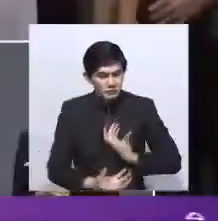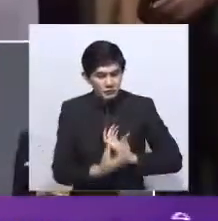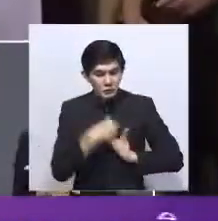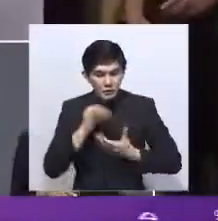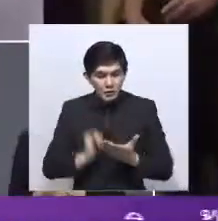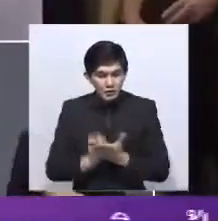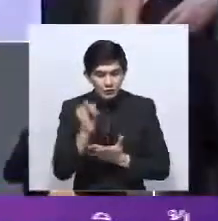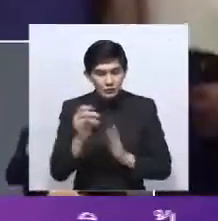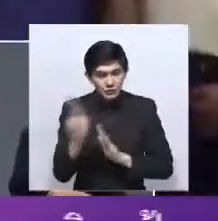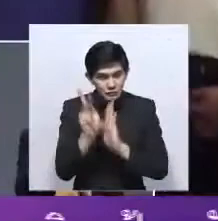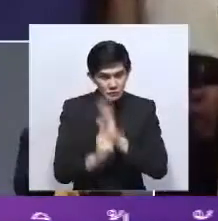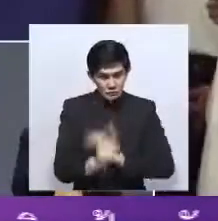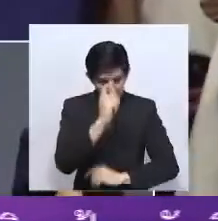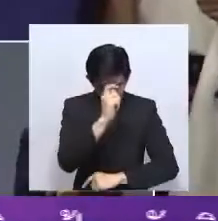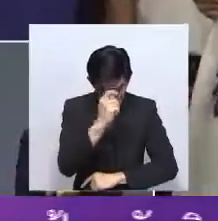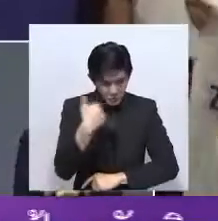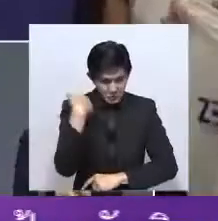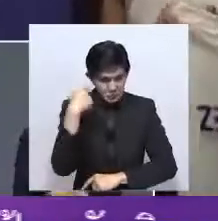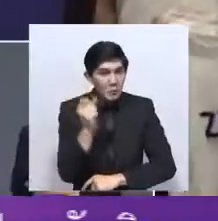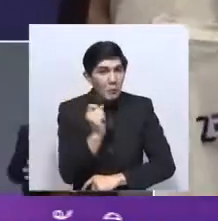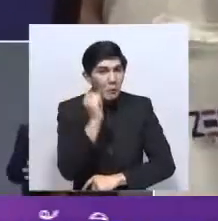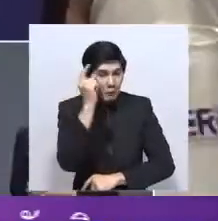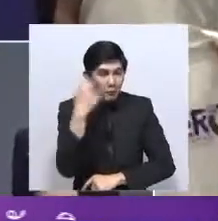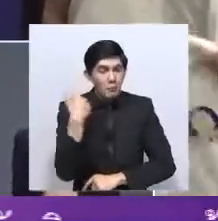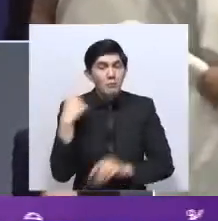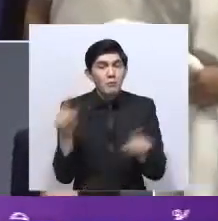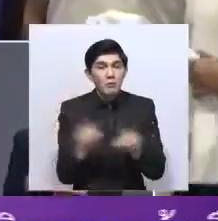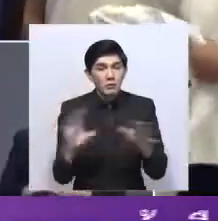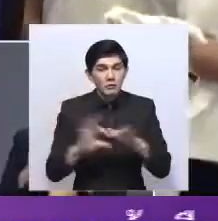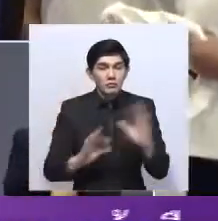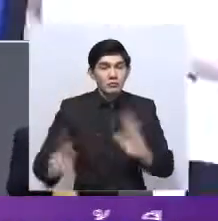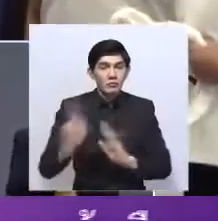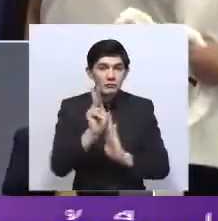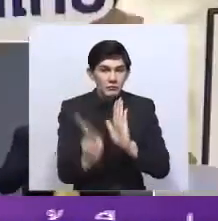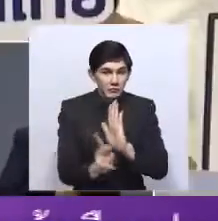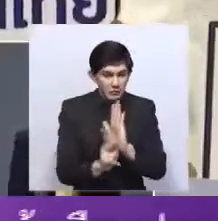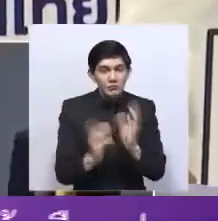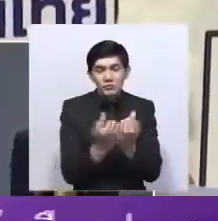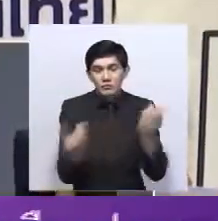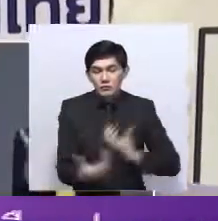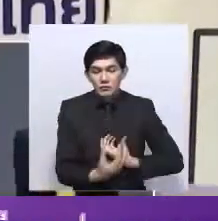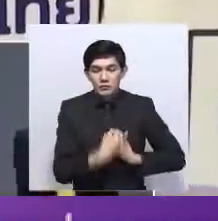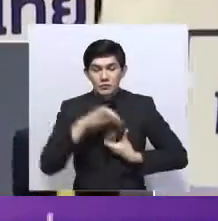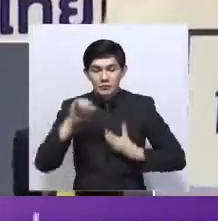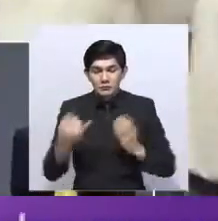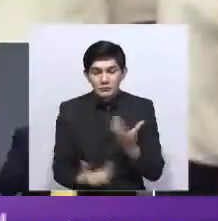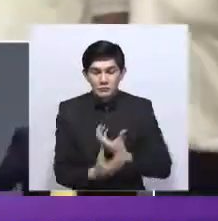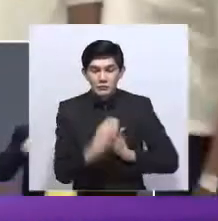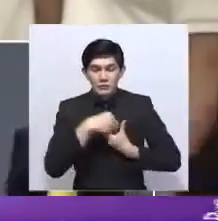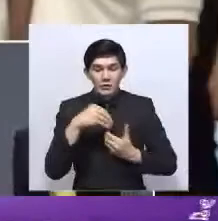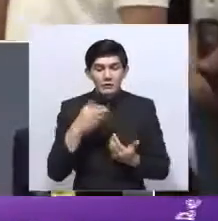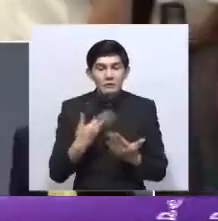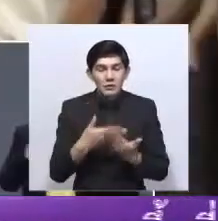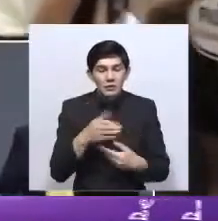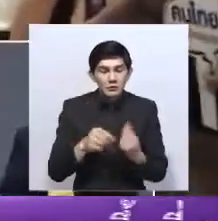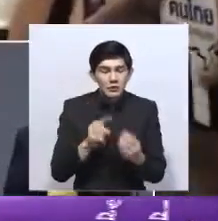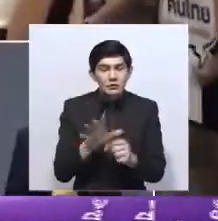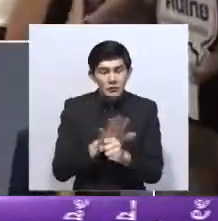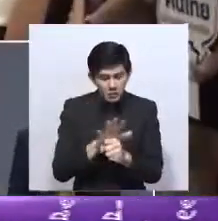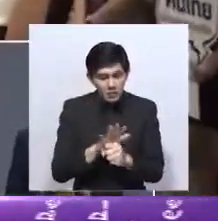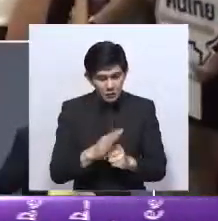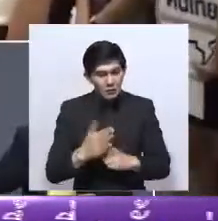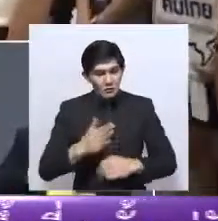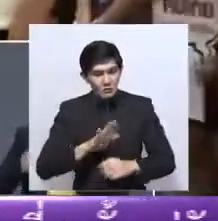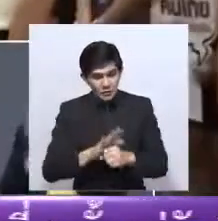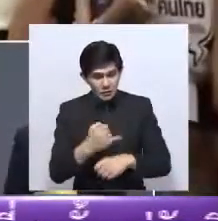องเคารพในกฎหมายนะครับต้องเข้าใจด้วยในเรื่องของกฎหมายนะครับยึดมั่นในคุณธรรมจริยธรรมและความพอเพียงอย่าใช้ความรู้สึกในการตัดสินค